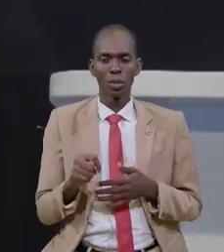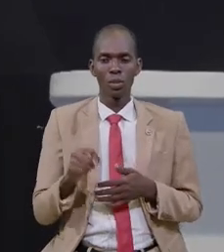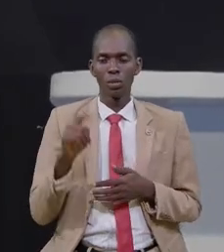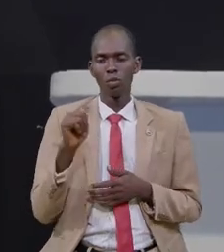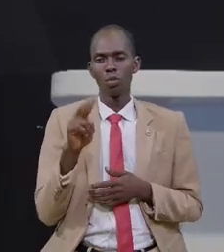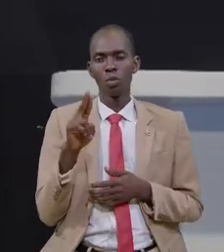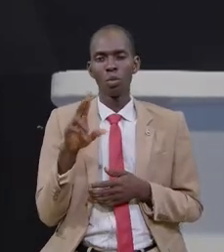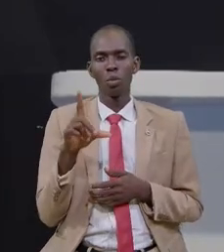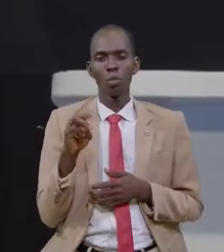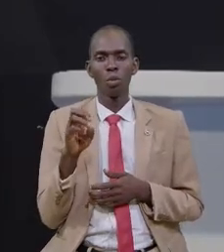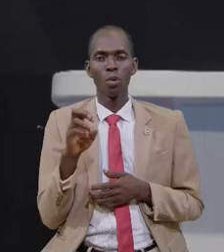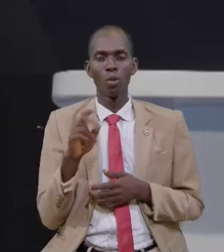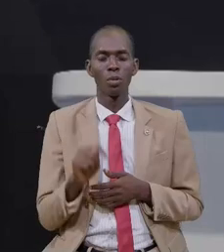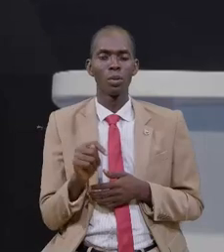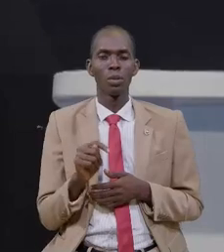il agit où?